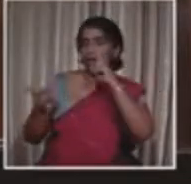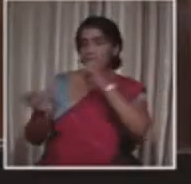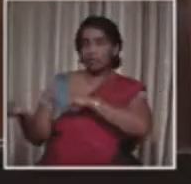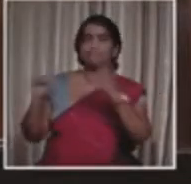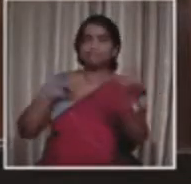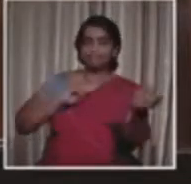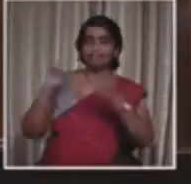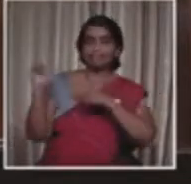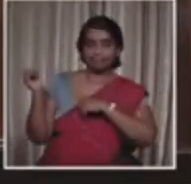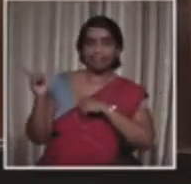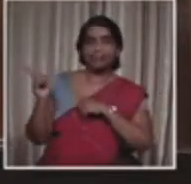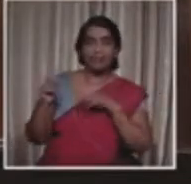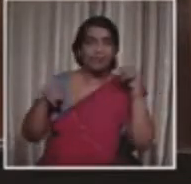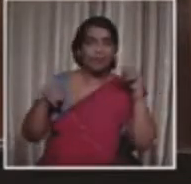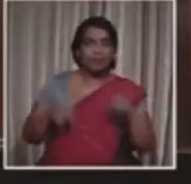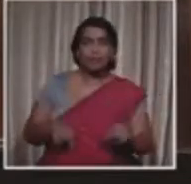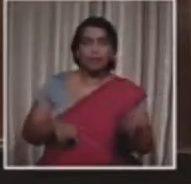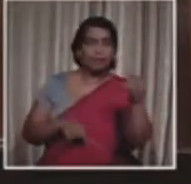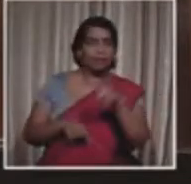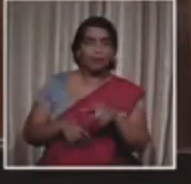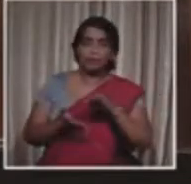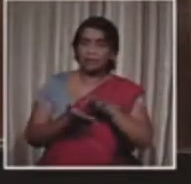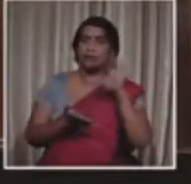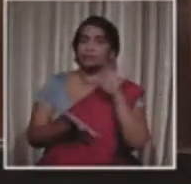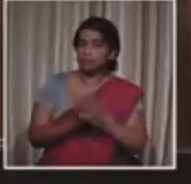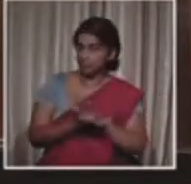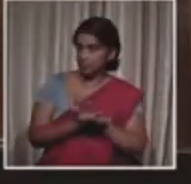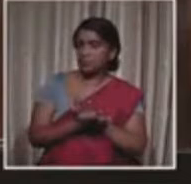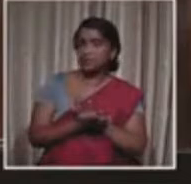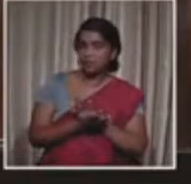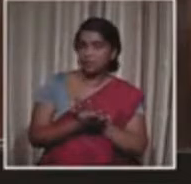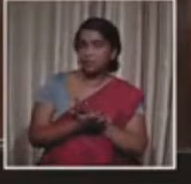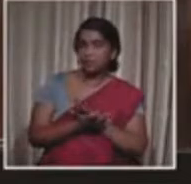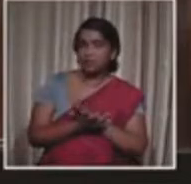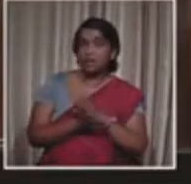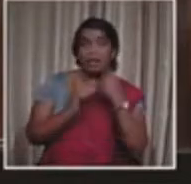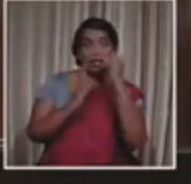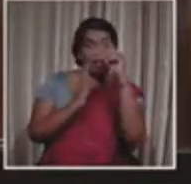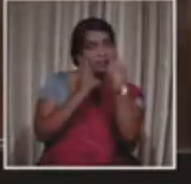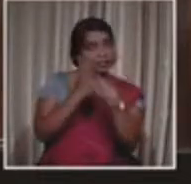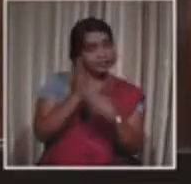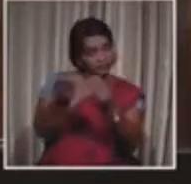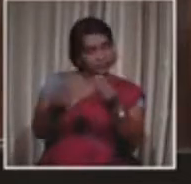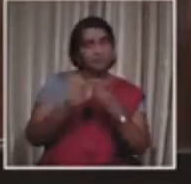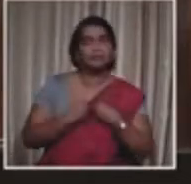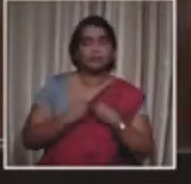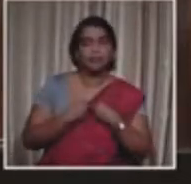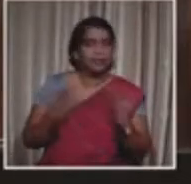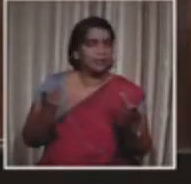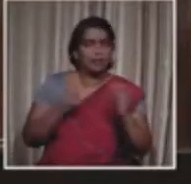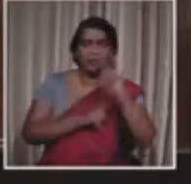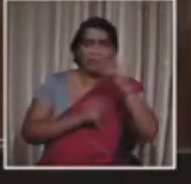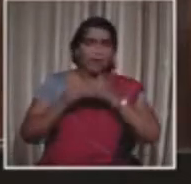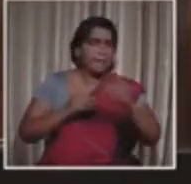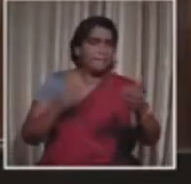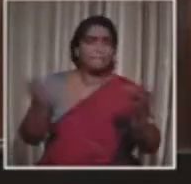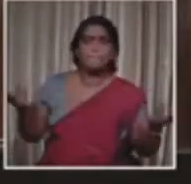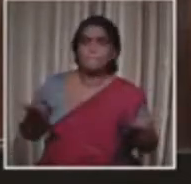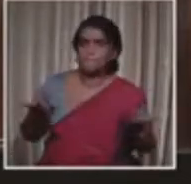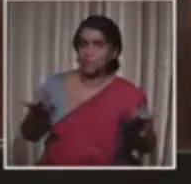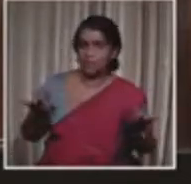කරන්න. දැන් මේ ඒක තමුන්නාන්සලා තීන්දුව කරගන්න. තීන්දුව කරගන්න අපට ලයිස්තුව දෙන්න. එහෙම නැත්නම් මේ සභාව පවත්වාගෙන යන්න බැරි